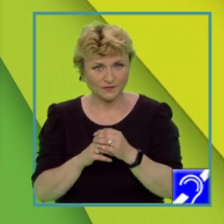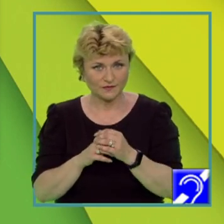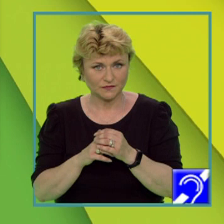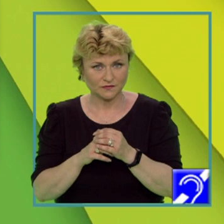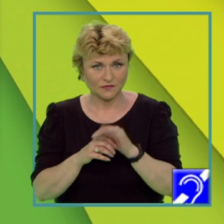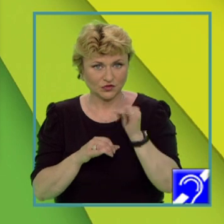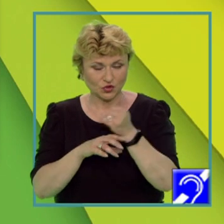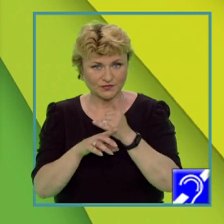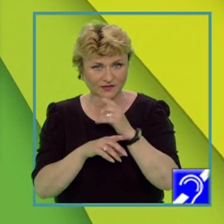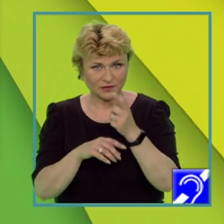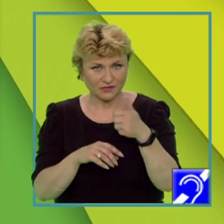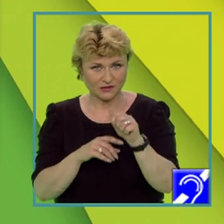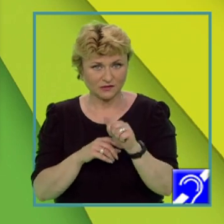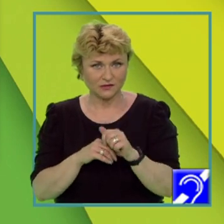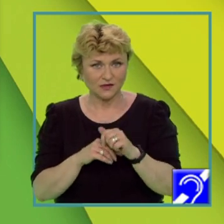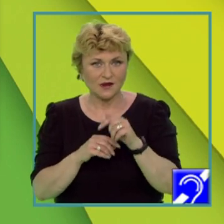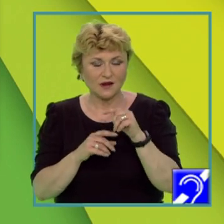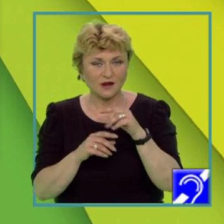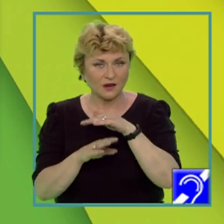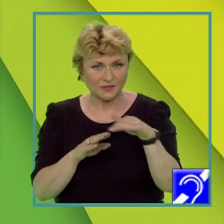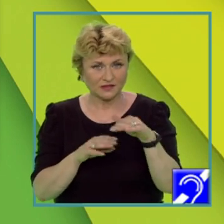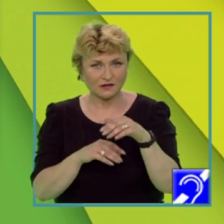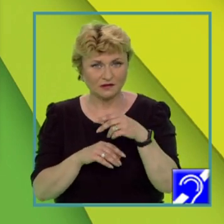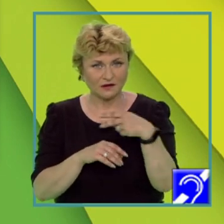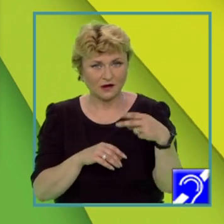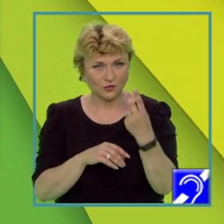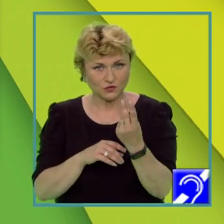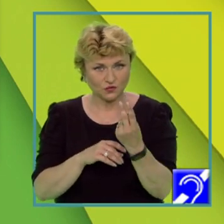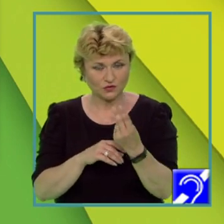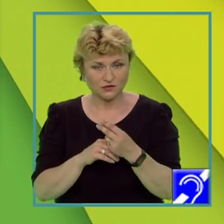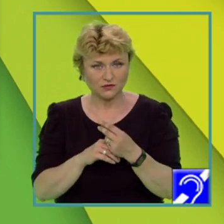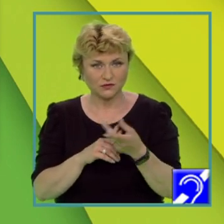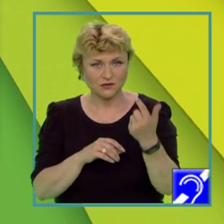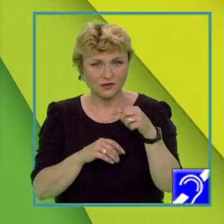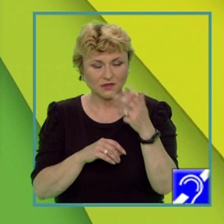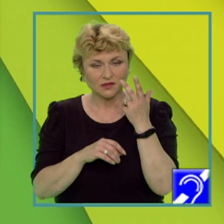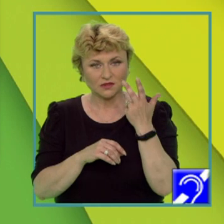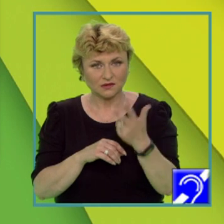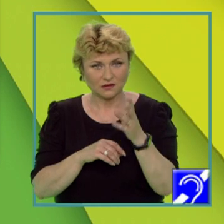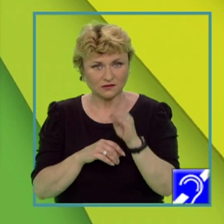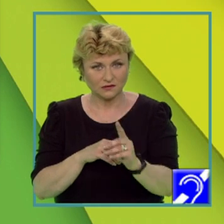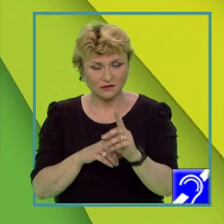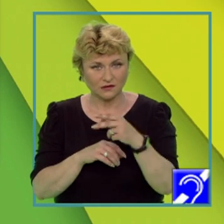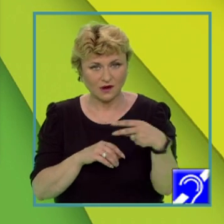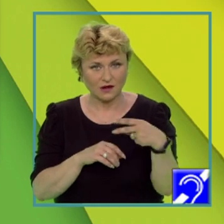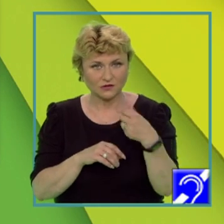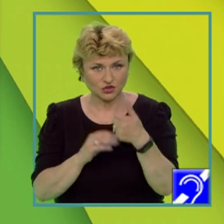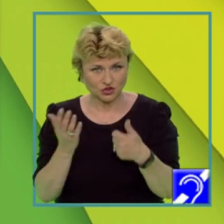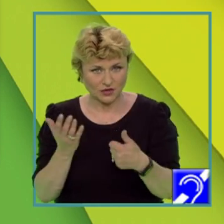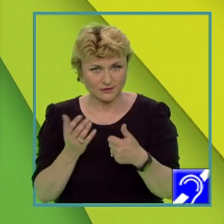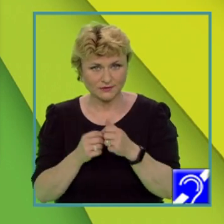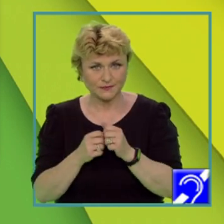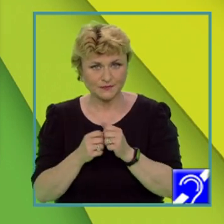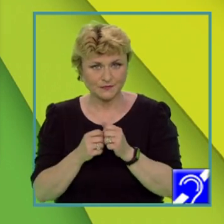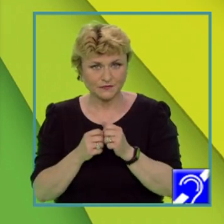observăm că mie nu se va fi egal cu 2 și 3 b va fi egal cu șase de unde rezultă a egal cu